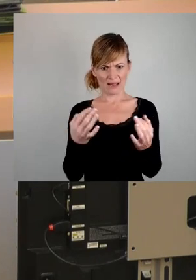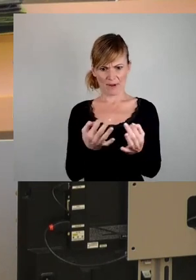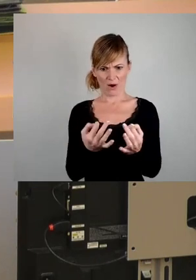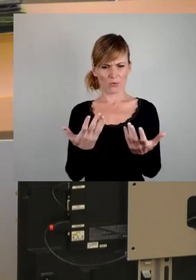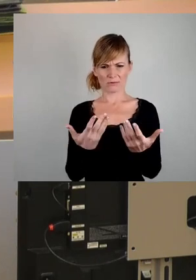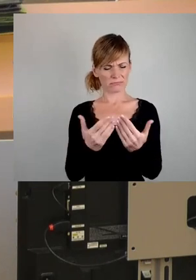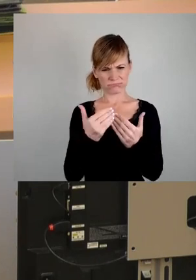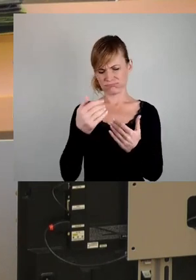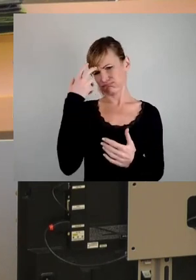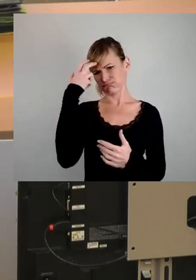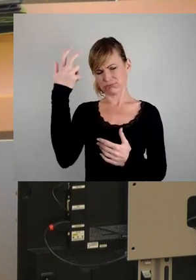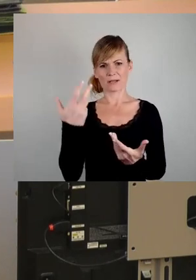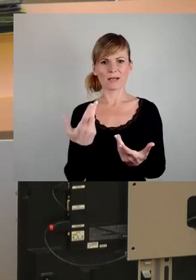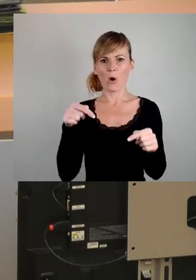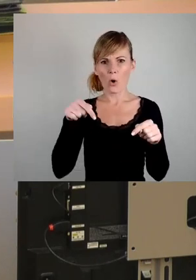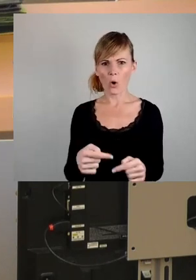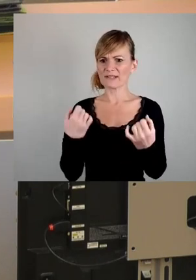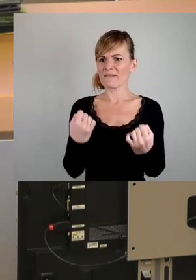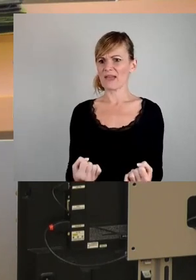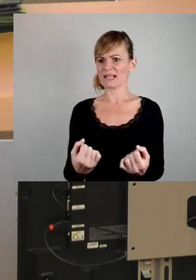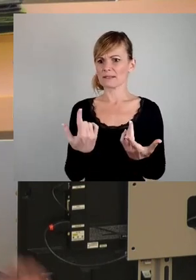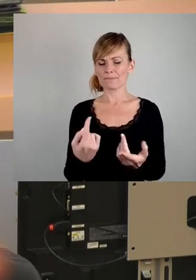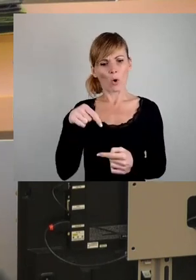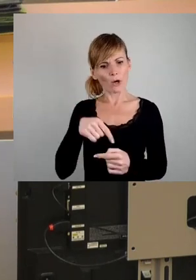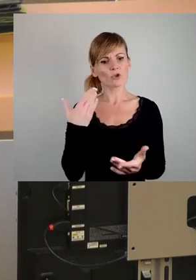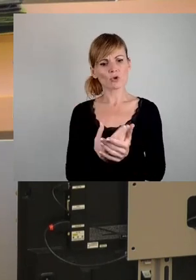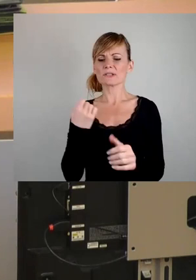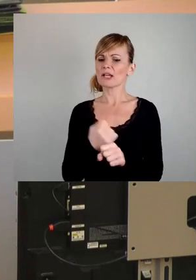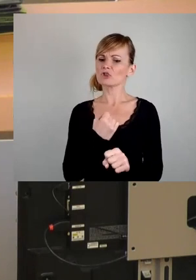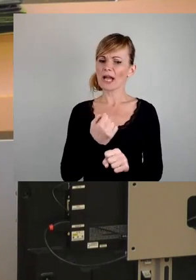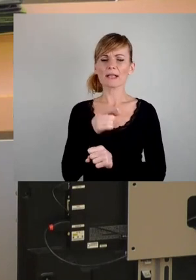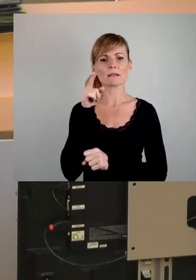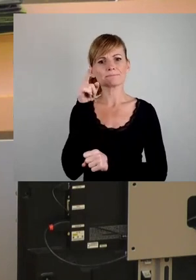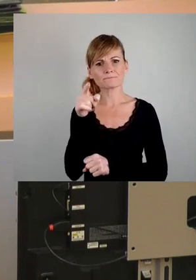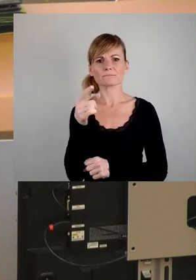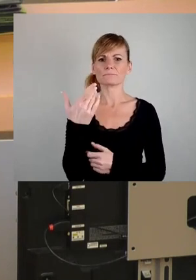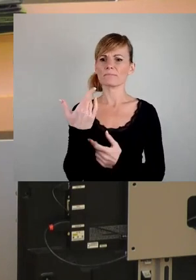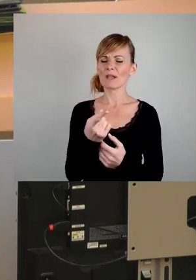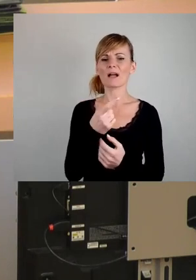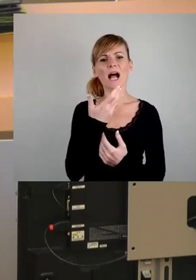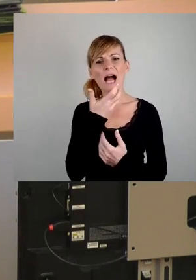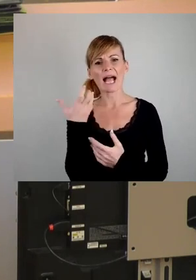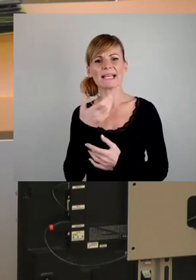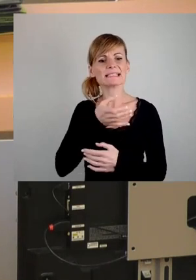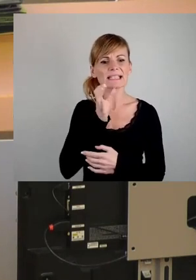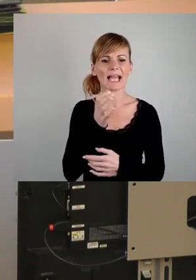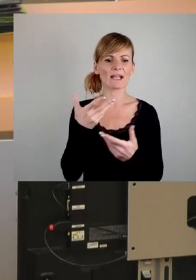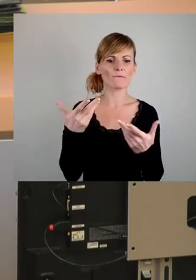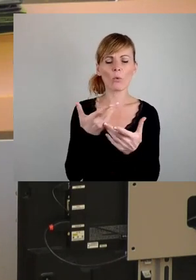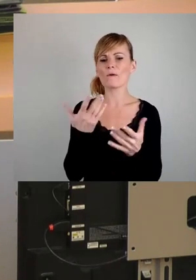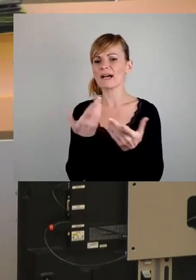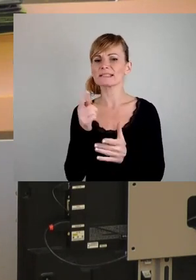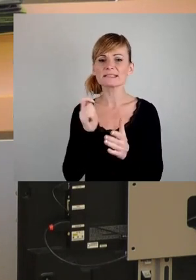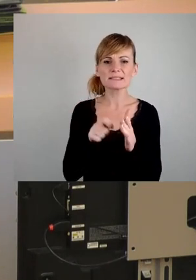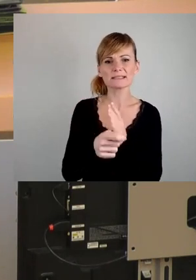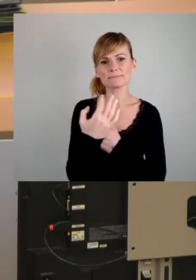wir heute festlegen würden, welche Heißgetränke verkauft werden sollen, obwohl wir noch gar nicht wissen, wo die Kaffeemaschine ihren Platz haben wird. Also aus meiner Sicht ist der